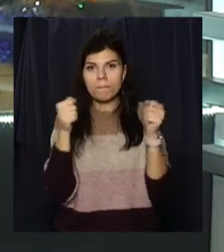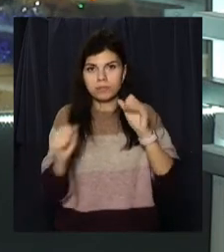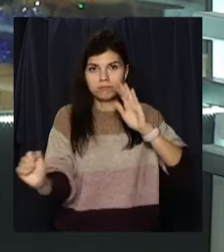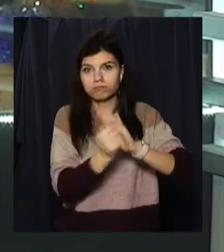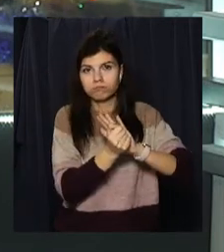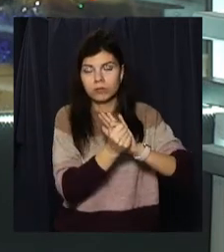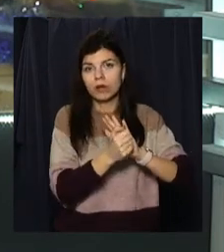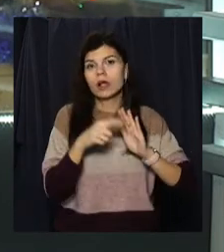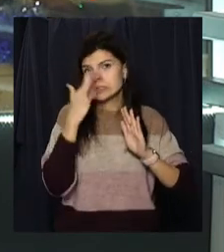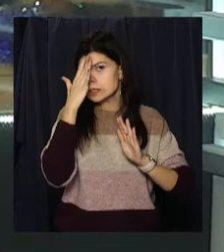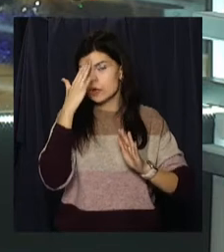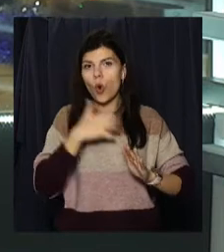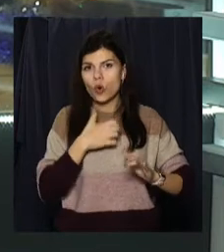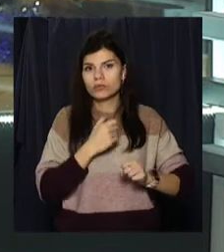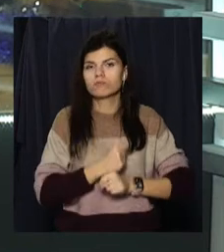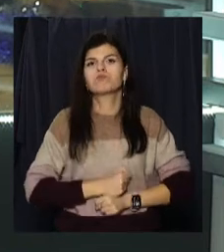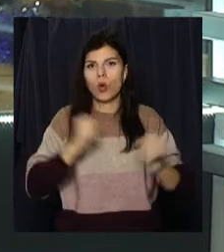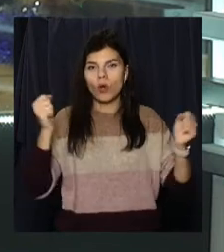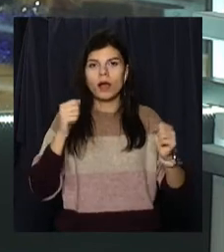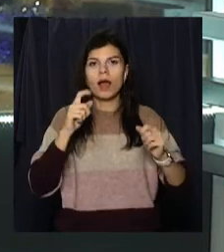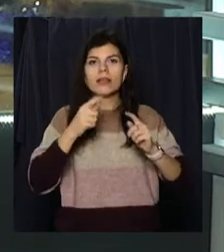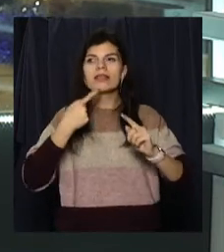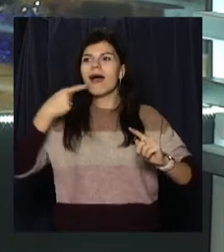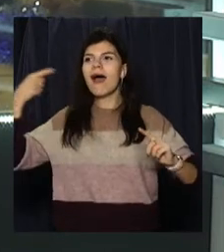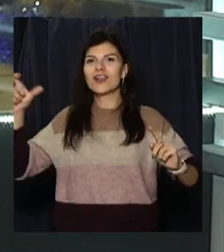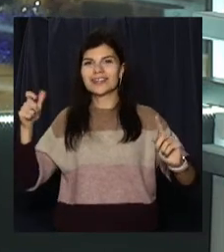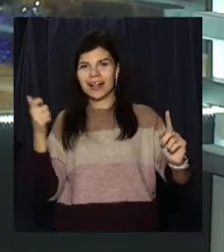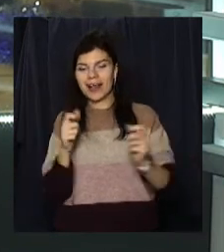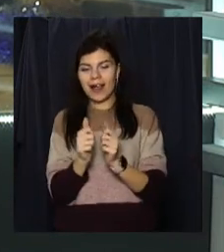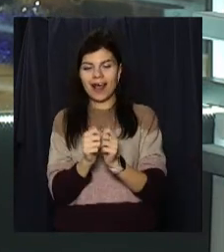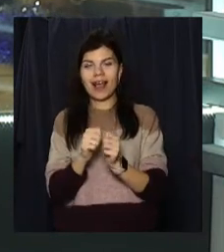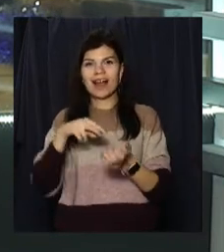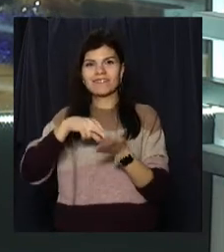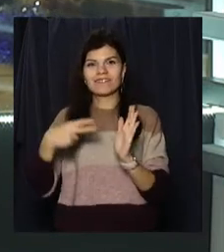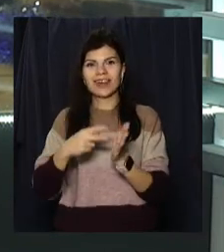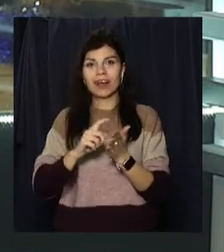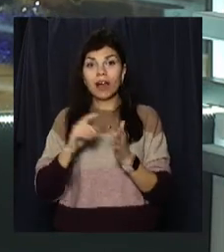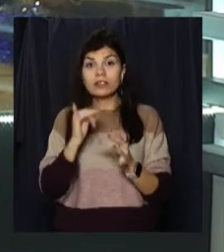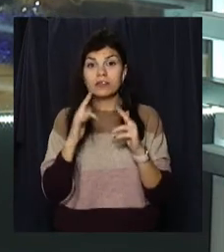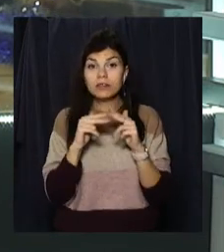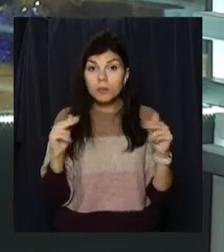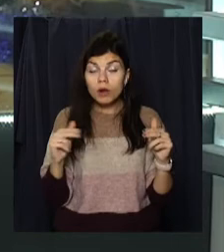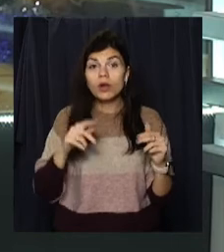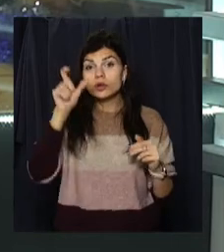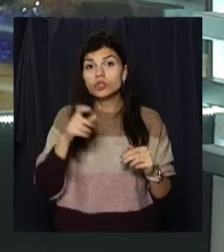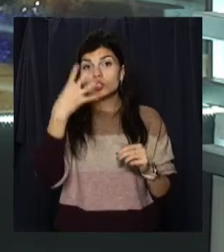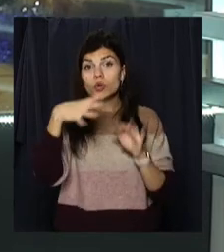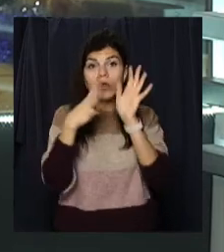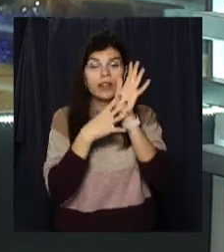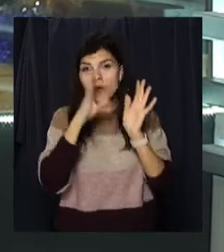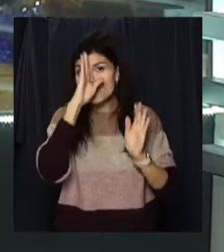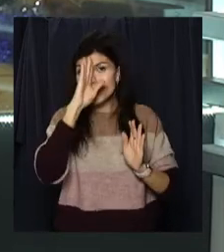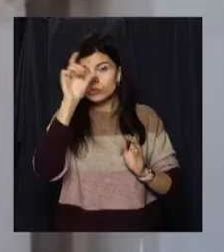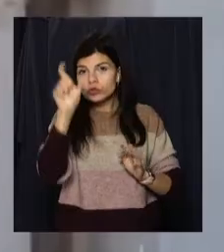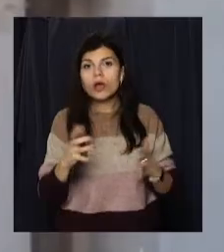він має намір підірвати її дистанційно. Поліціянти вирахували. Злочинець із Дніпра. Ним виявився 49-річний